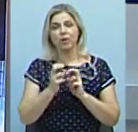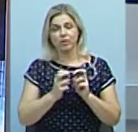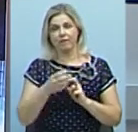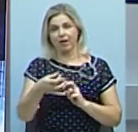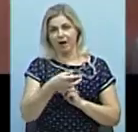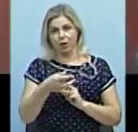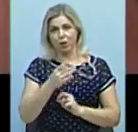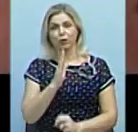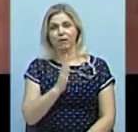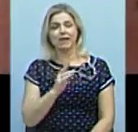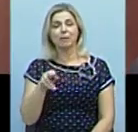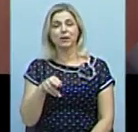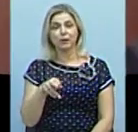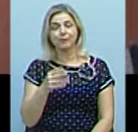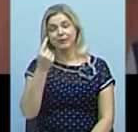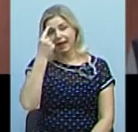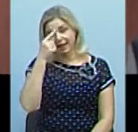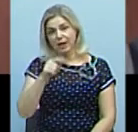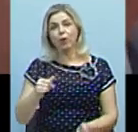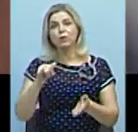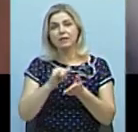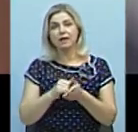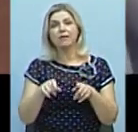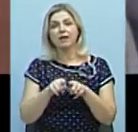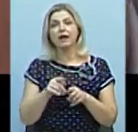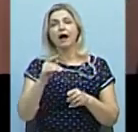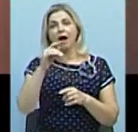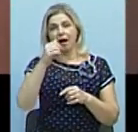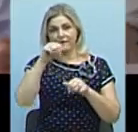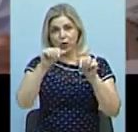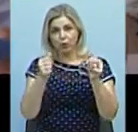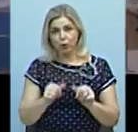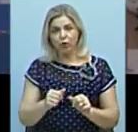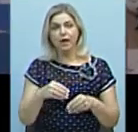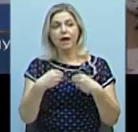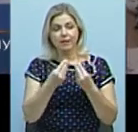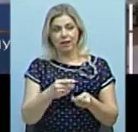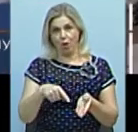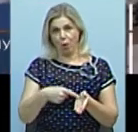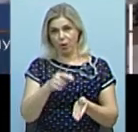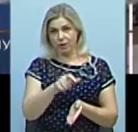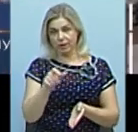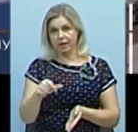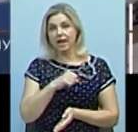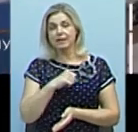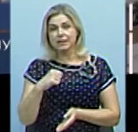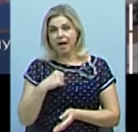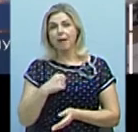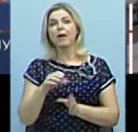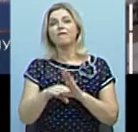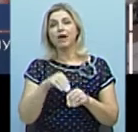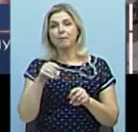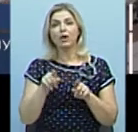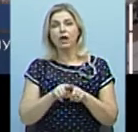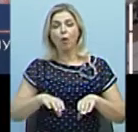Дмитрук. Ідею установки саме цієї малої скульптурної форми нам дали самі городяни. Тобто ми виклали в такому стилі